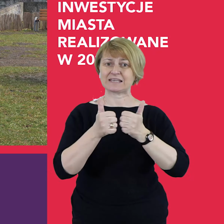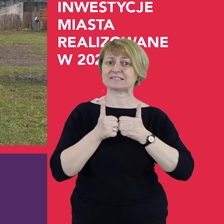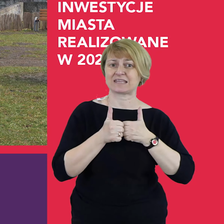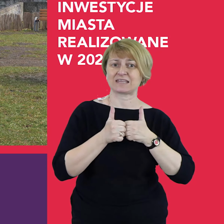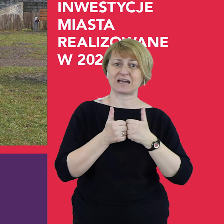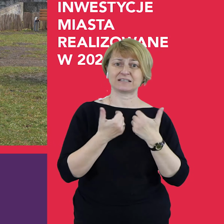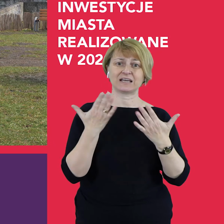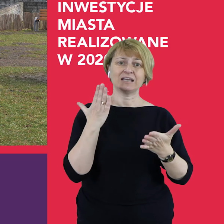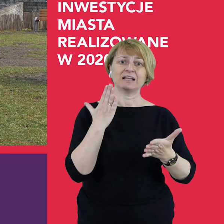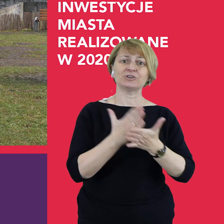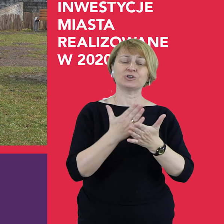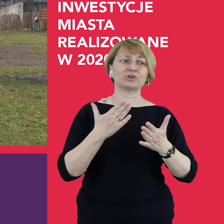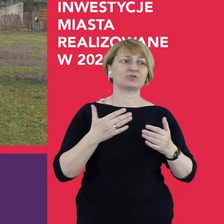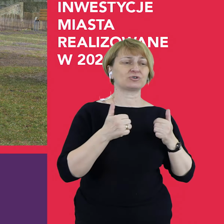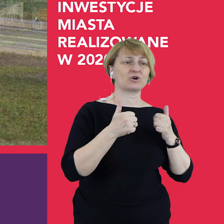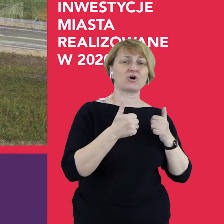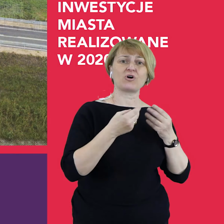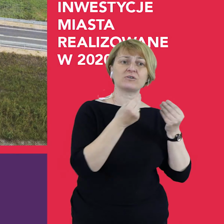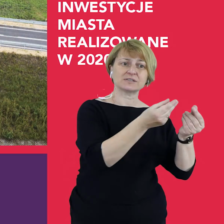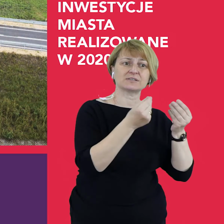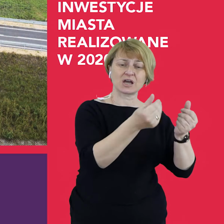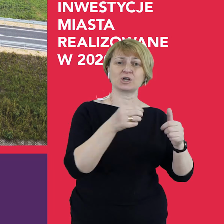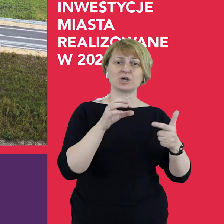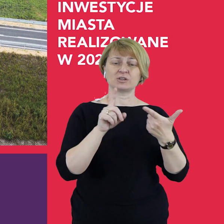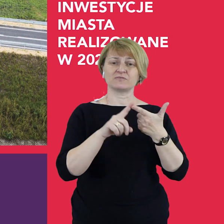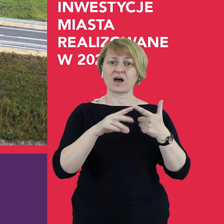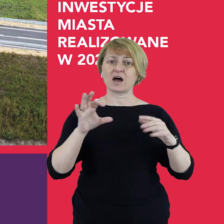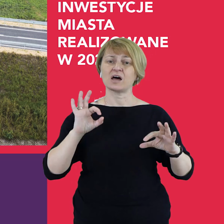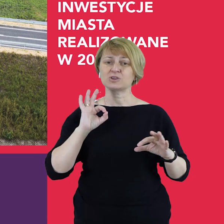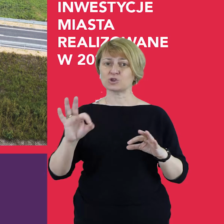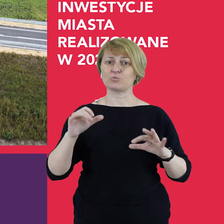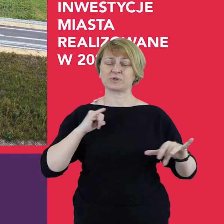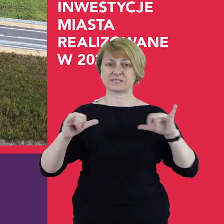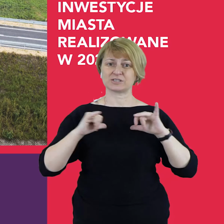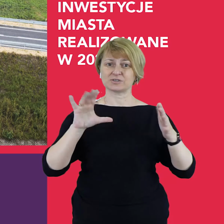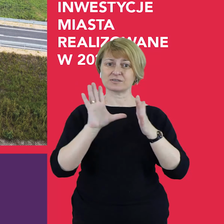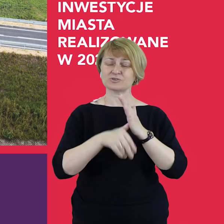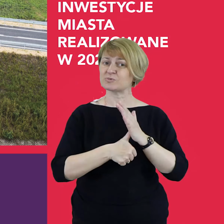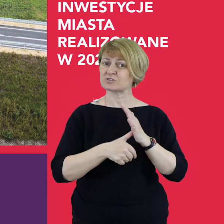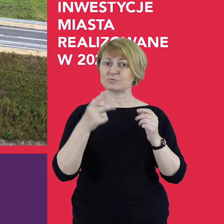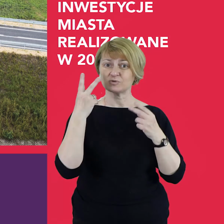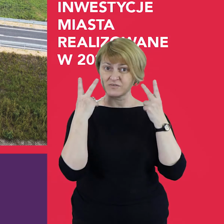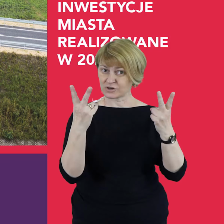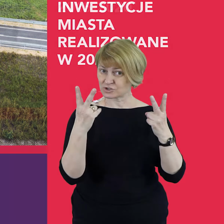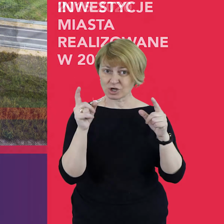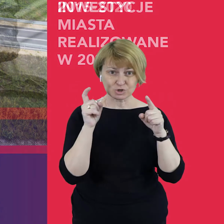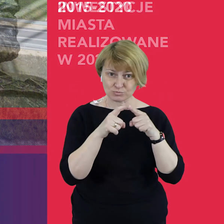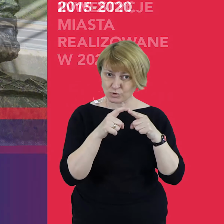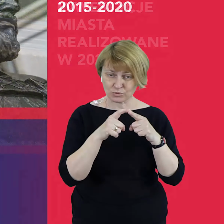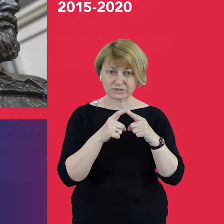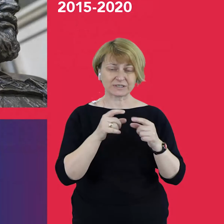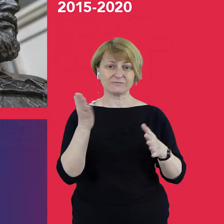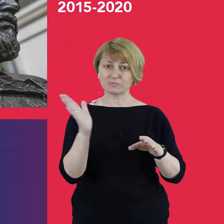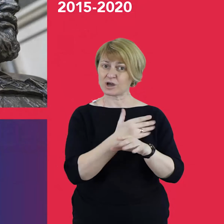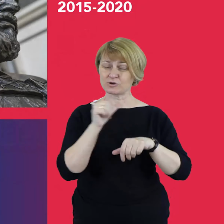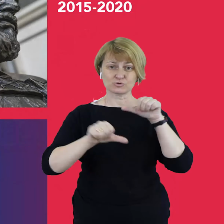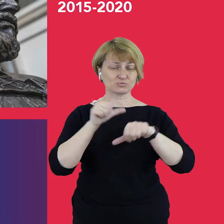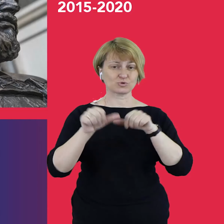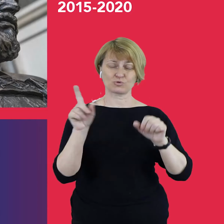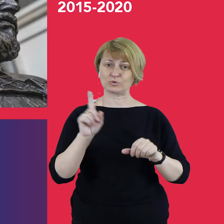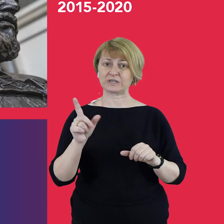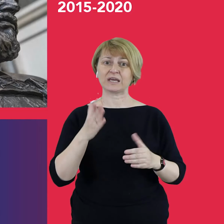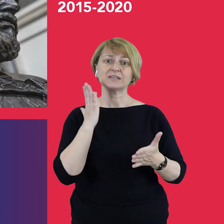wyzwania, bo przecież nie samo inwestowanie czy dobre zarządzanie miastem było najważniejszym punktem